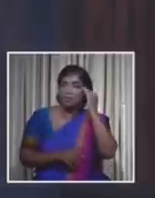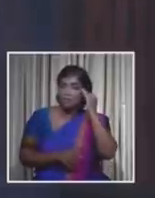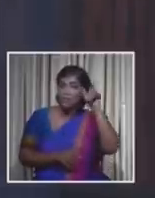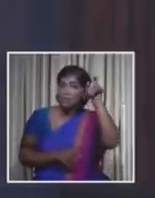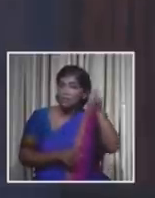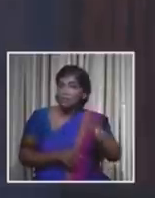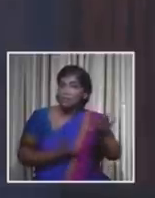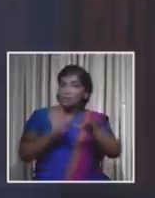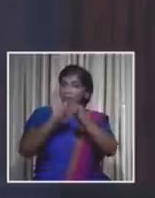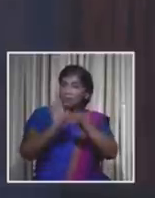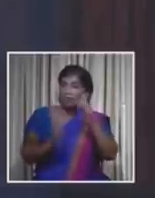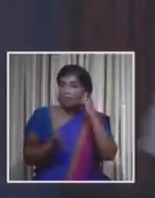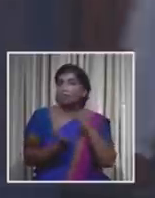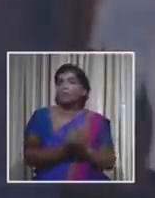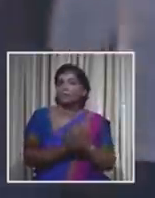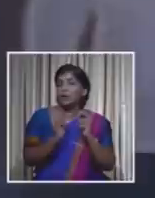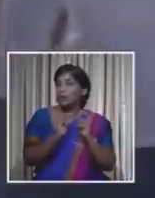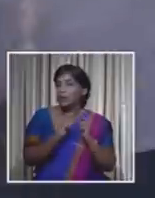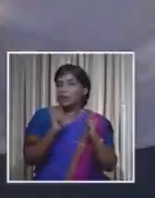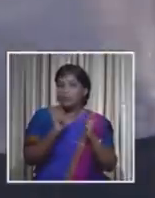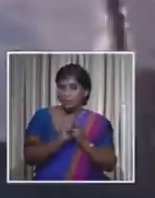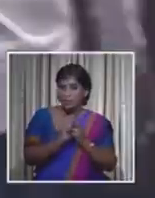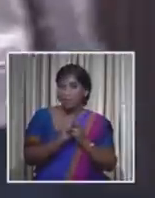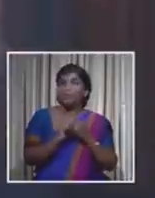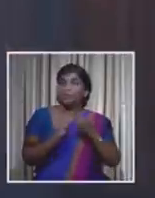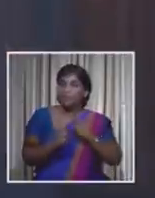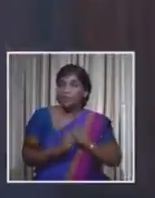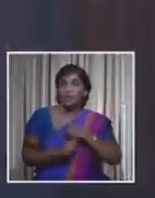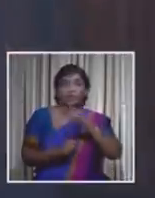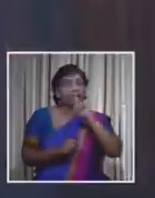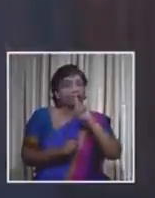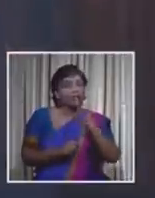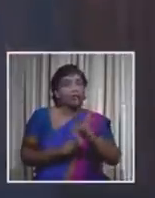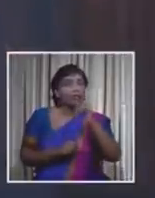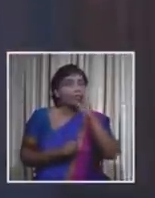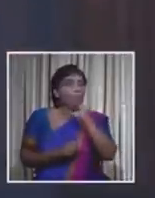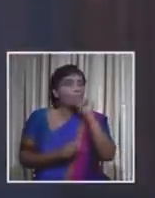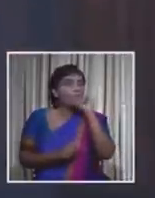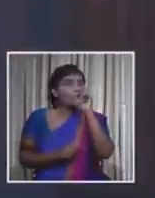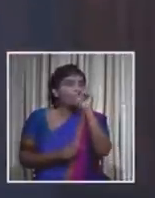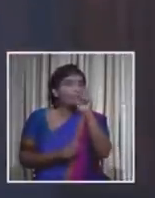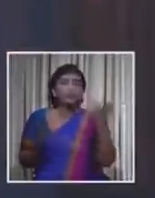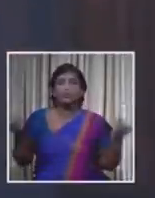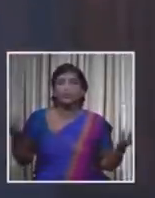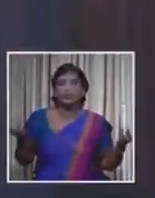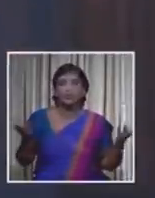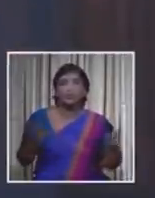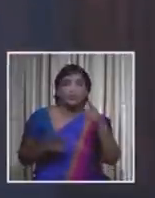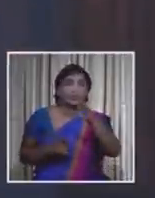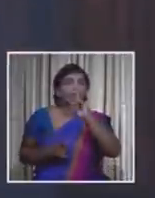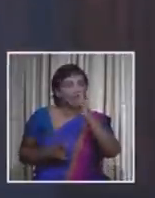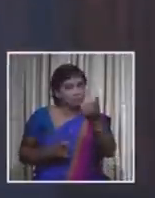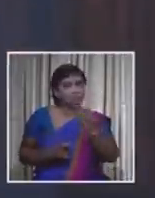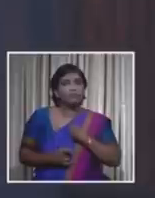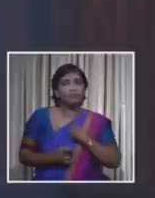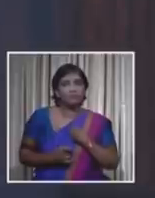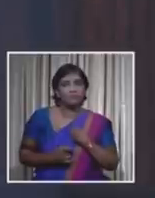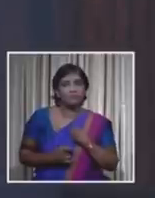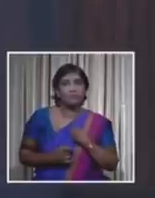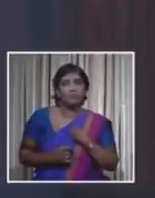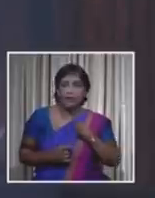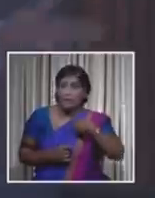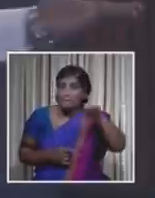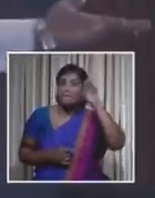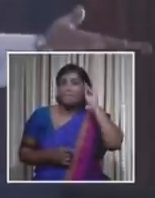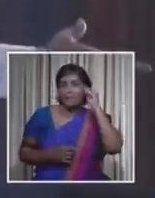කාන්තාවන්ට අපහසුතාවයක් පත්වෙන විදිහට මම කියපු පරුස වචනේ මොකක්ද කියලා ඔබගේ කටින් මට කියන්න මං එදාට